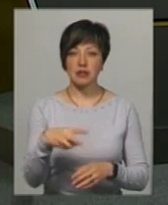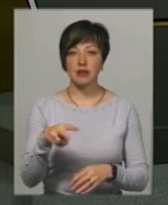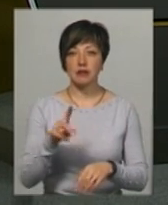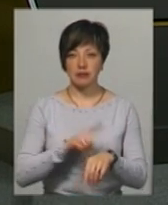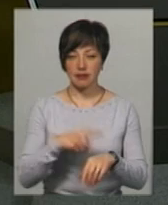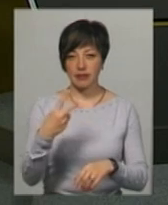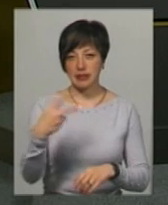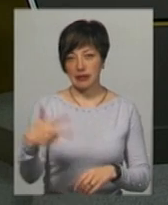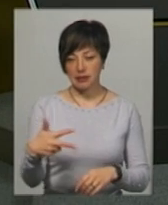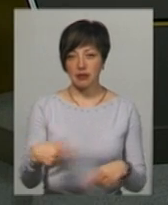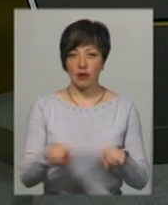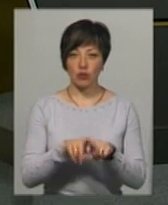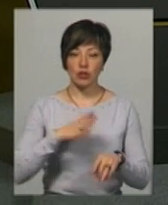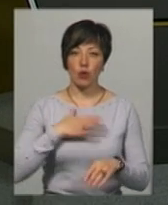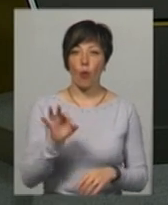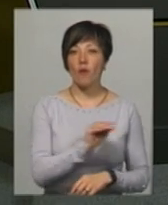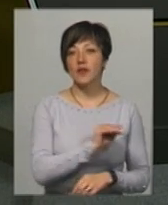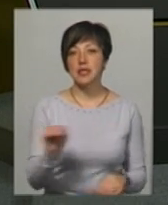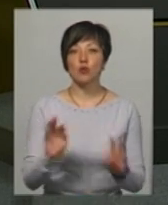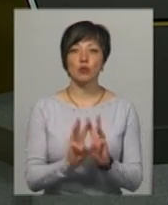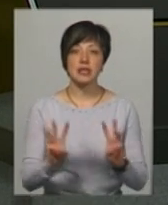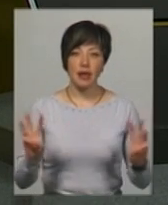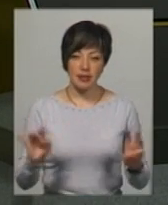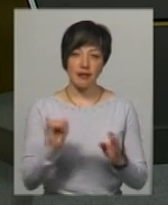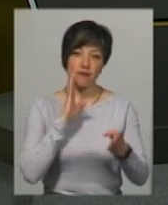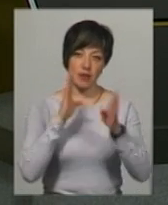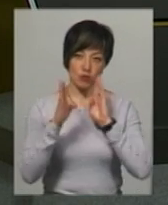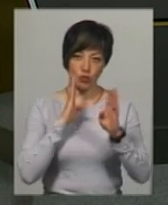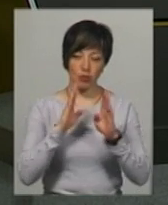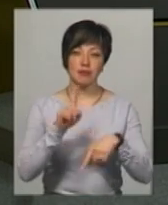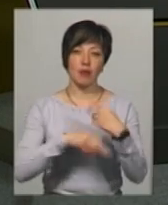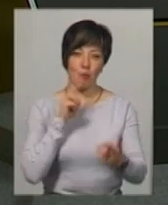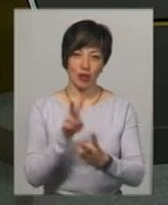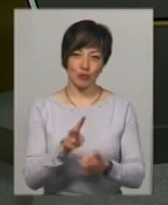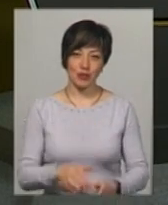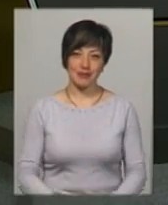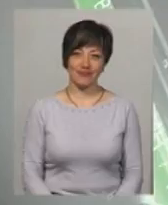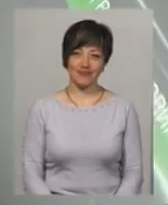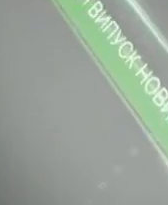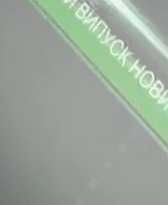20:30, а також на нашому офіційному сайті та сторінці у Фейсбук. Побачимось.